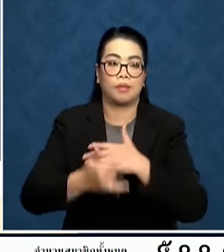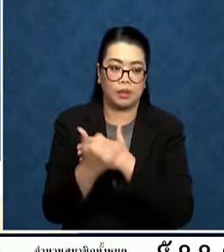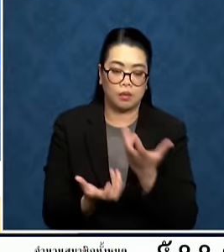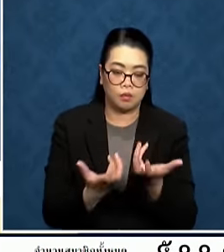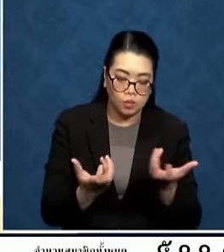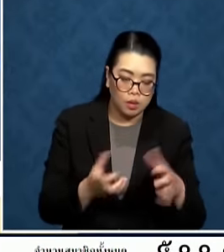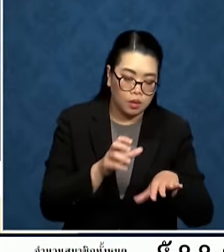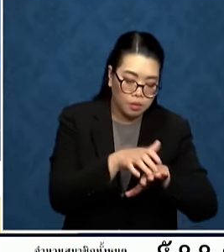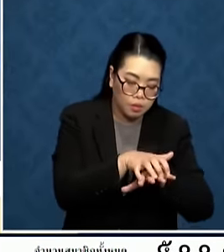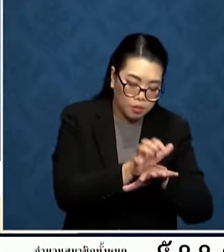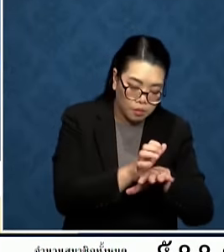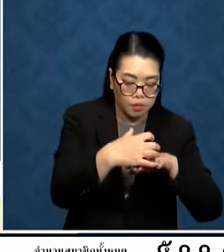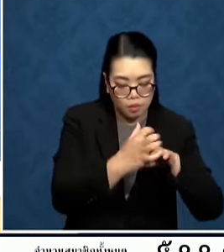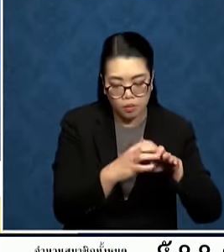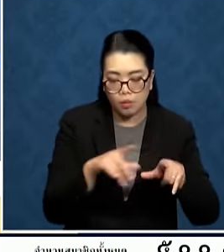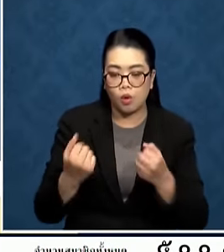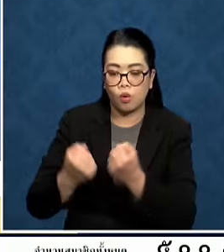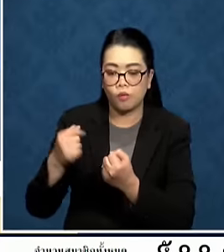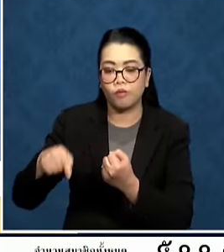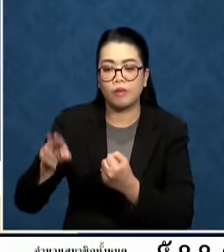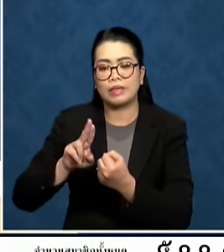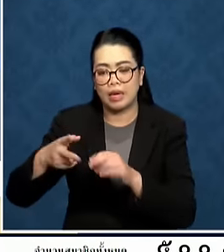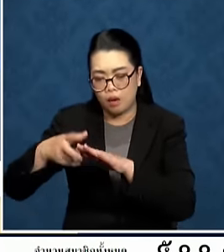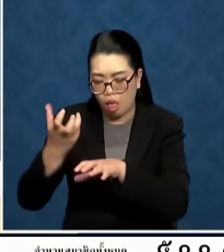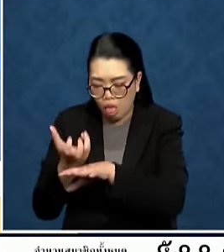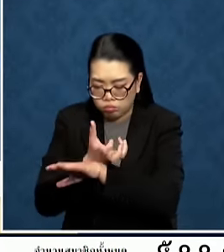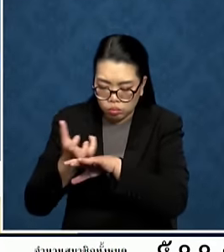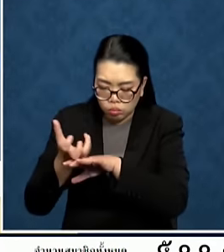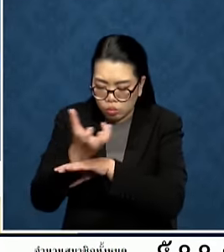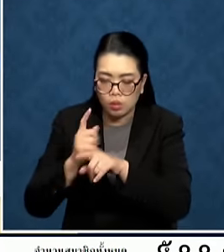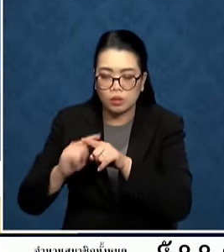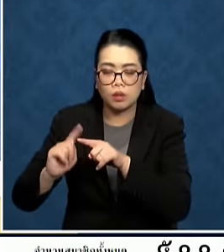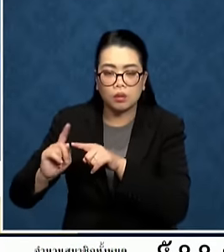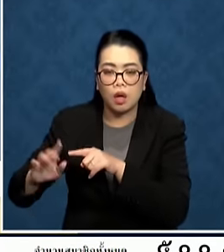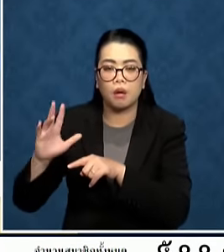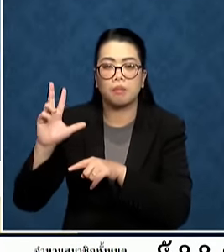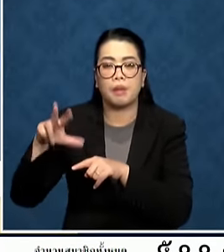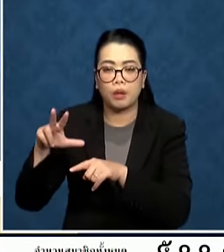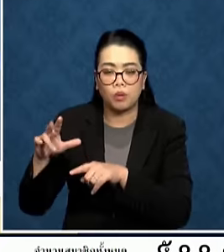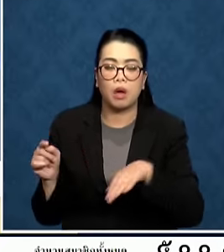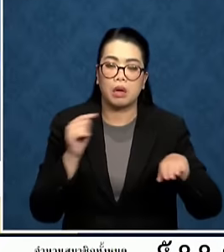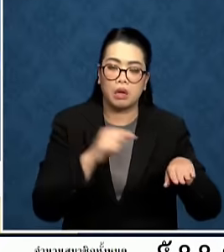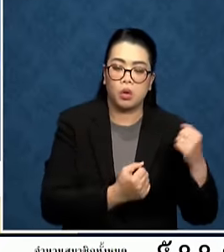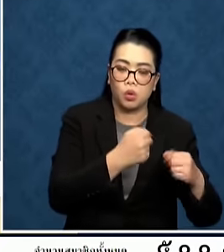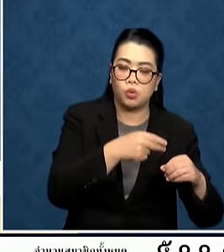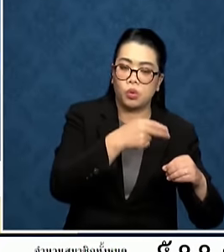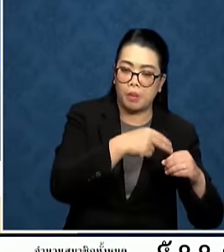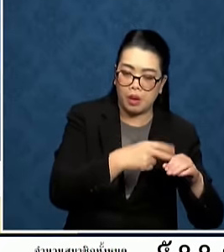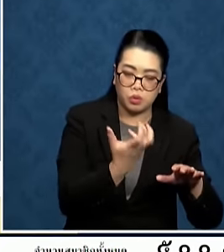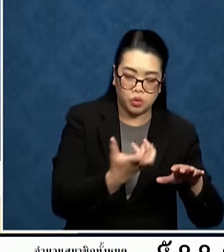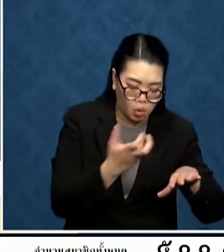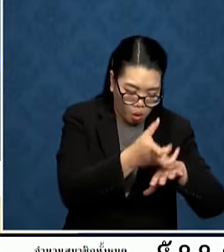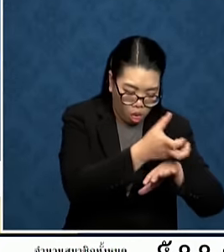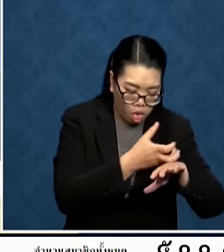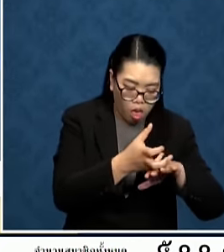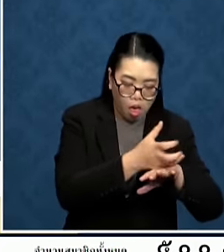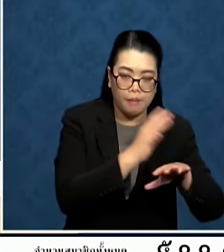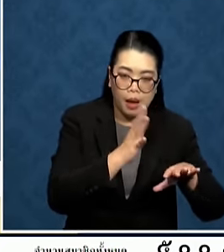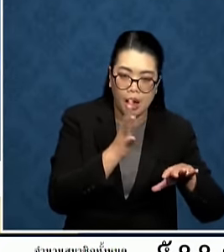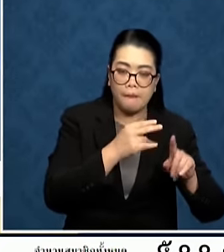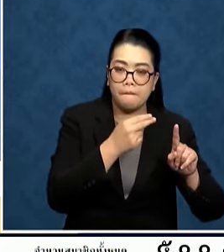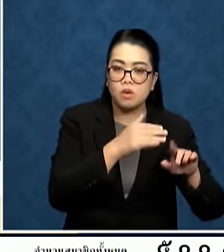ที่บอกไปว่ารถไฟฟ้า 1คันใช้ชิ้นส่วนรถยนต์น้อยกว่ารถยนต์สันดาบเยอะยังไม่นับจาก